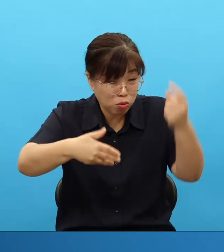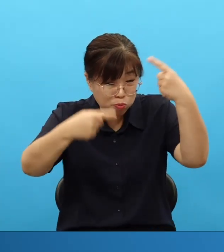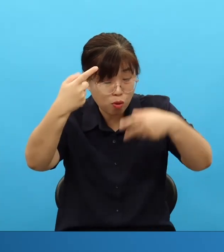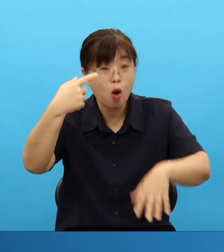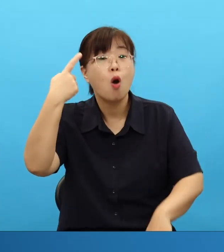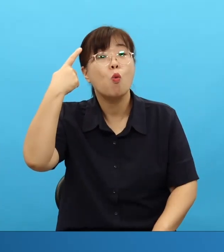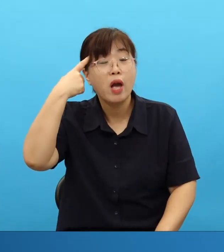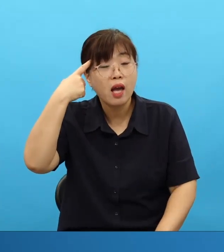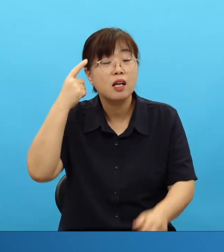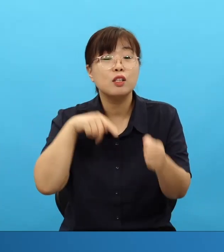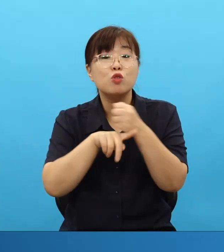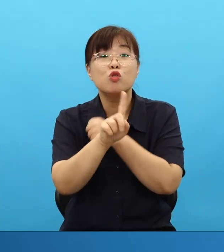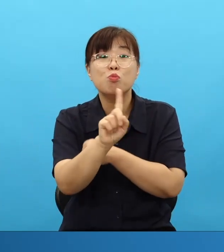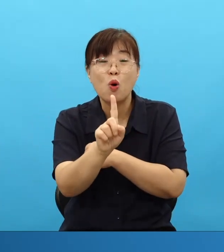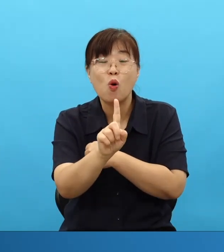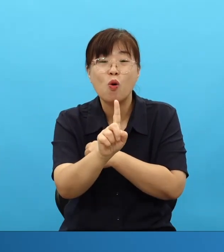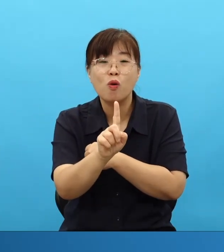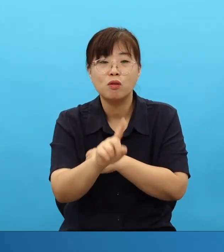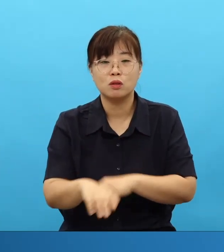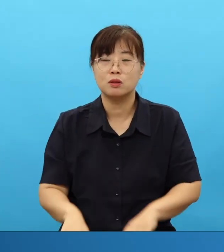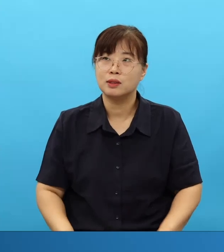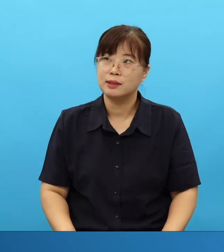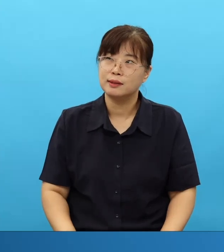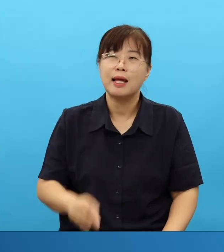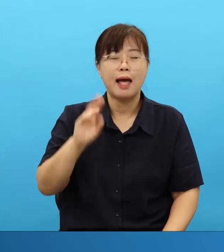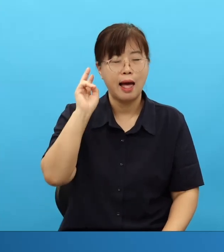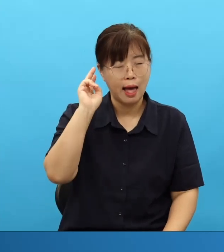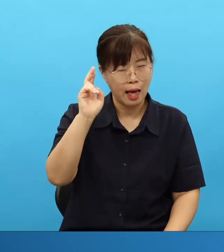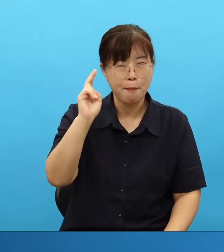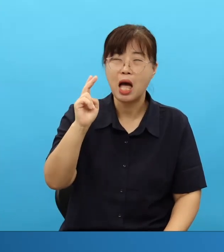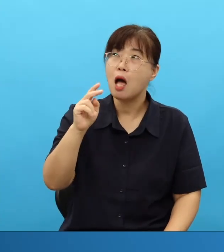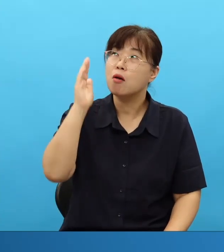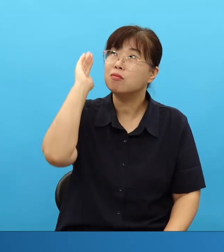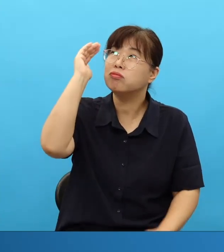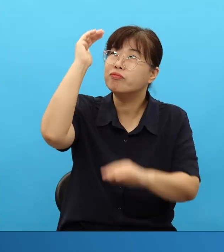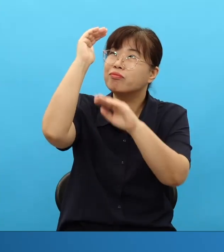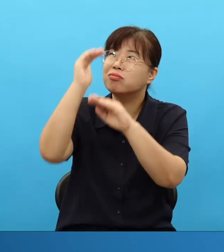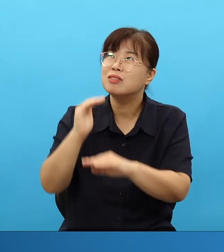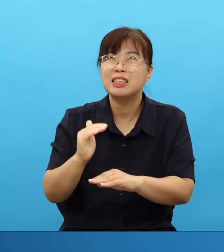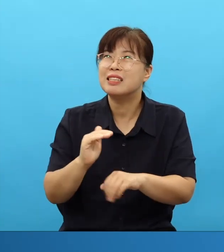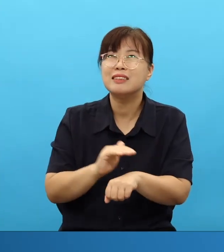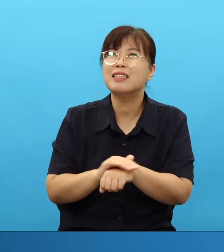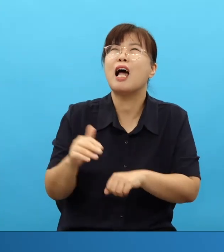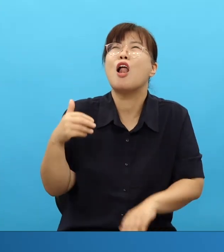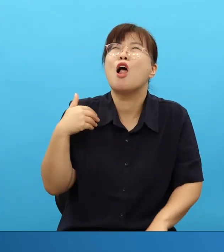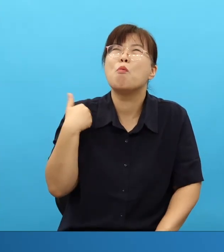둘 중에 하나겠죠 잘 못 알아들었나 내가 설명을 잘